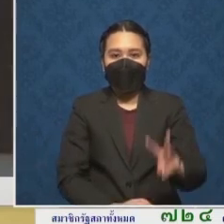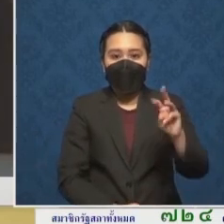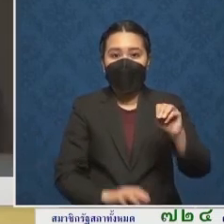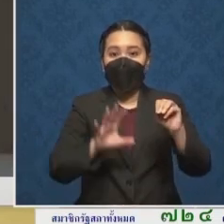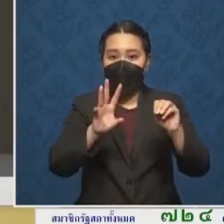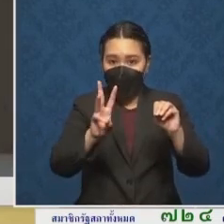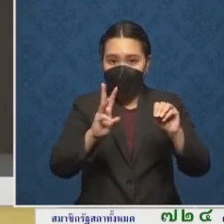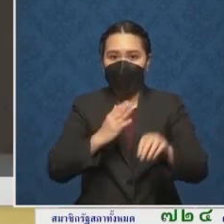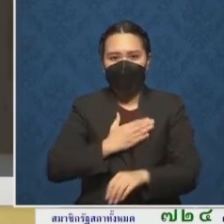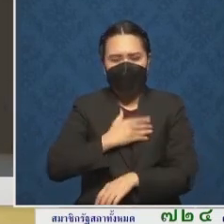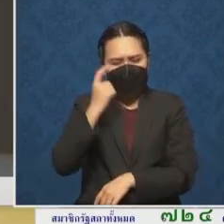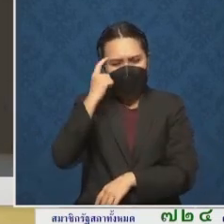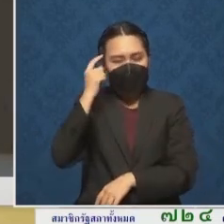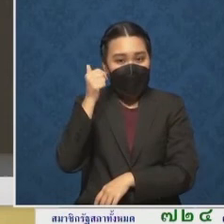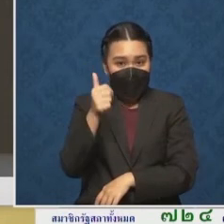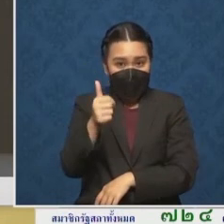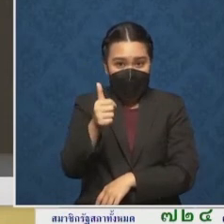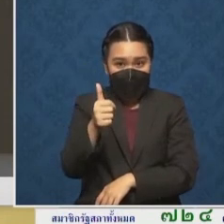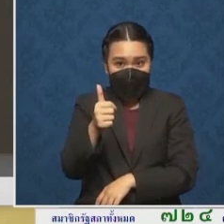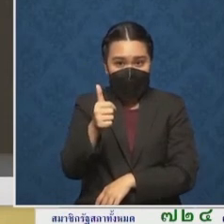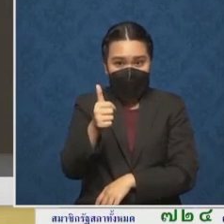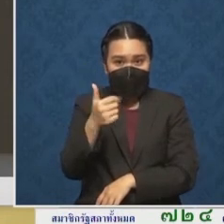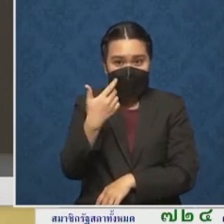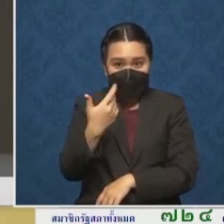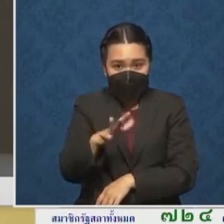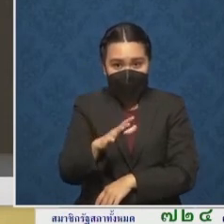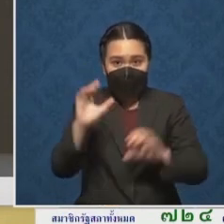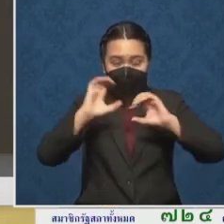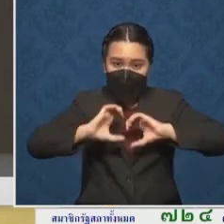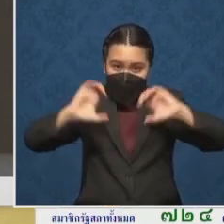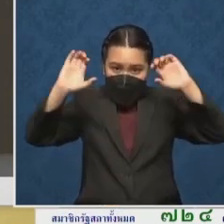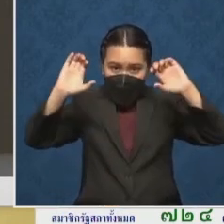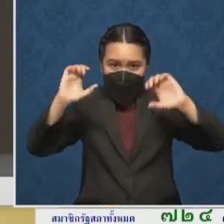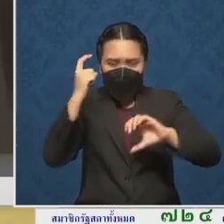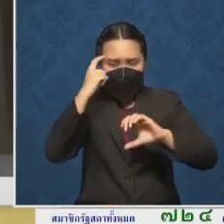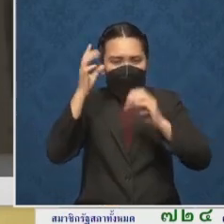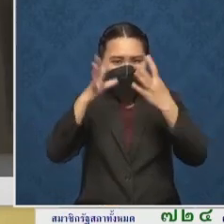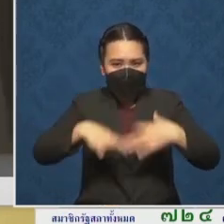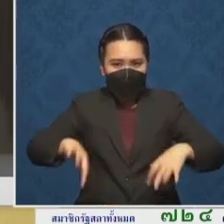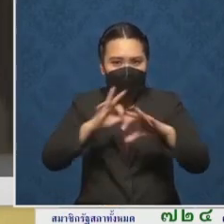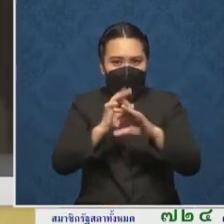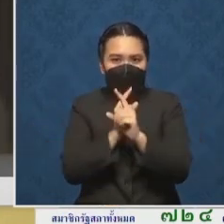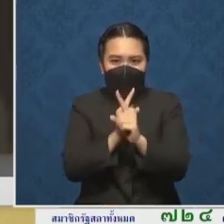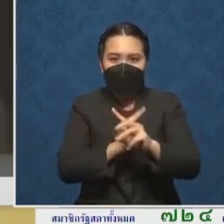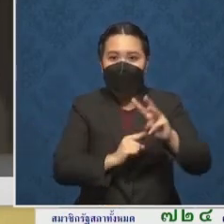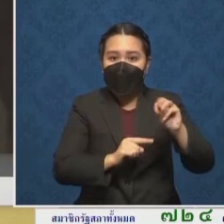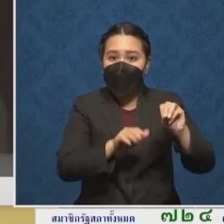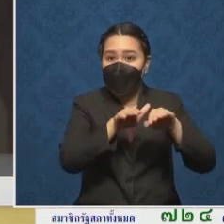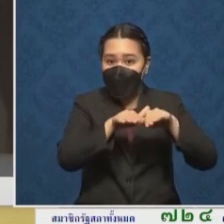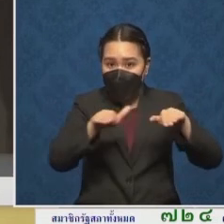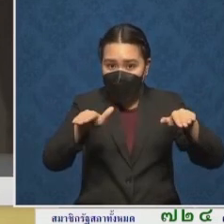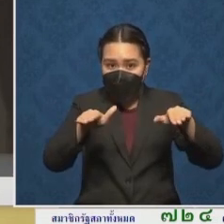า6ที่ผมคิดว่าดีแล้วน่าจะทำให้รัฐบาลได้ตระหนักถึงความจำเป็นในการกำหนดมาตรฐานดังกล่าว